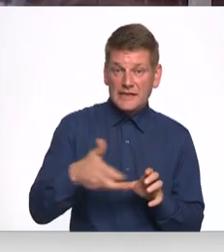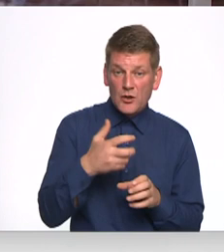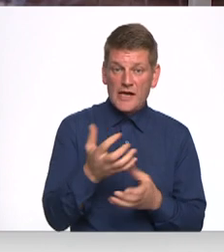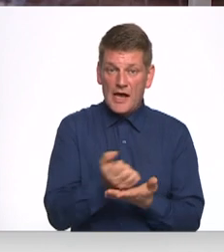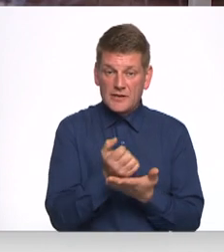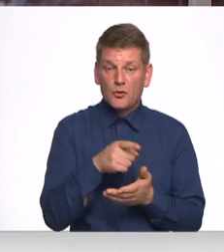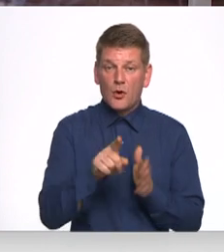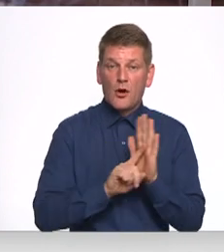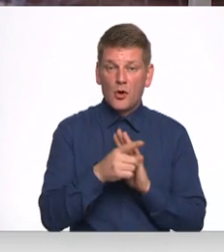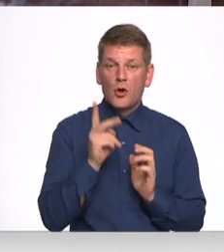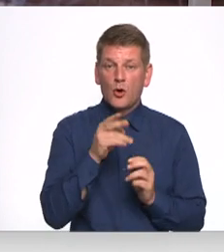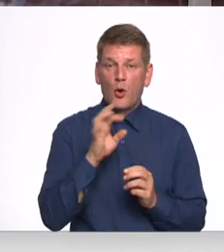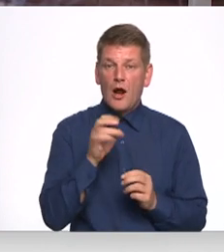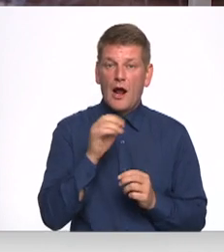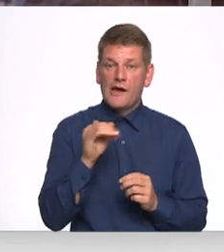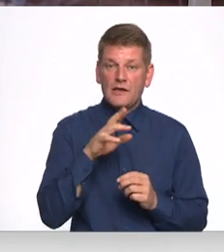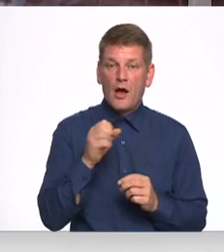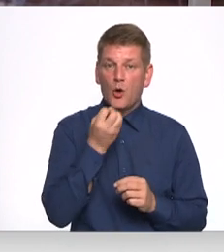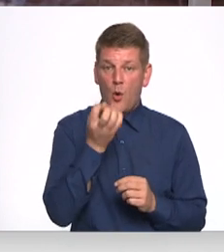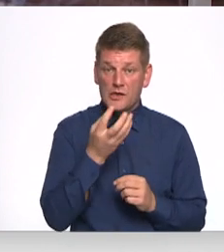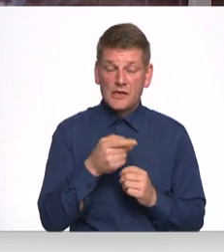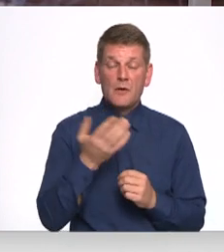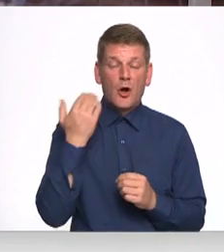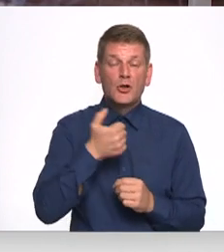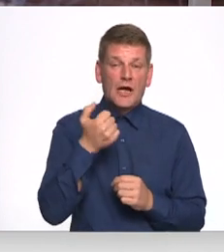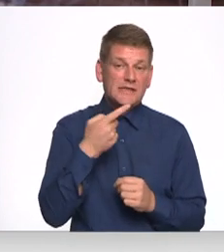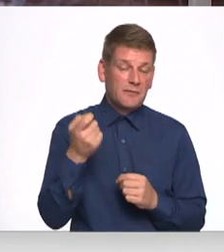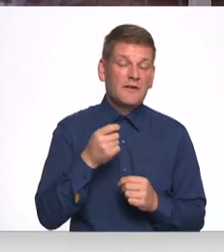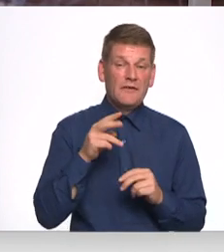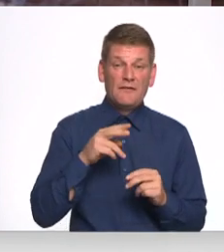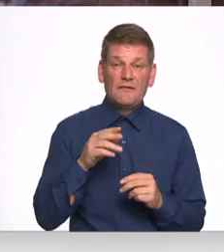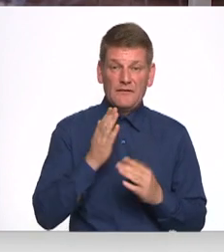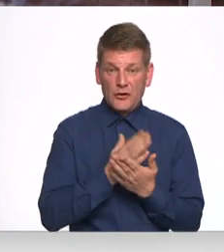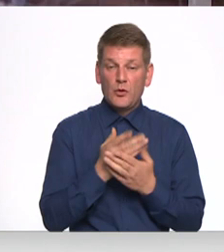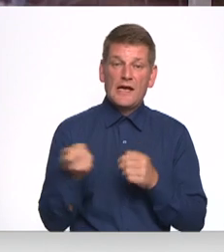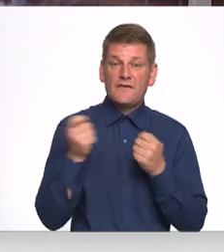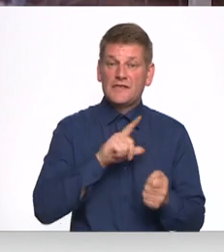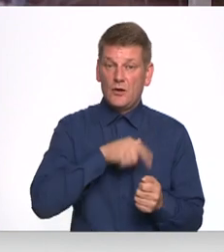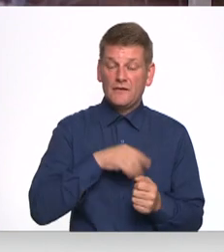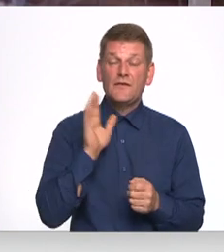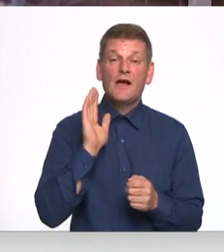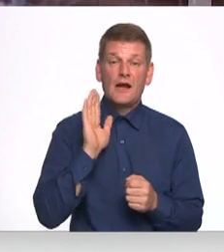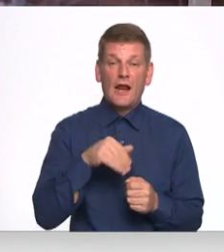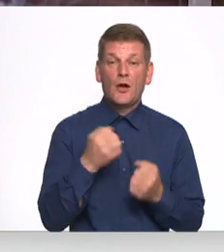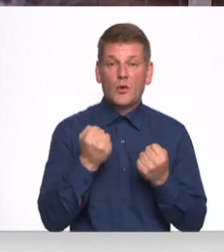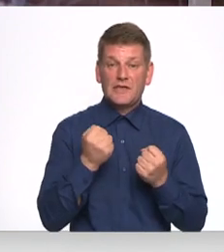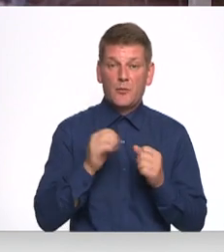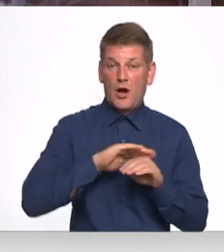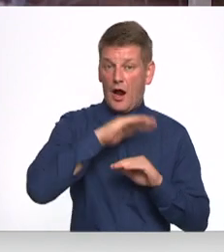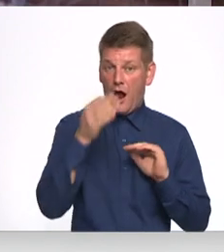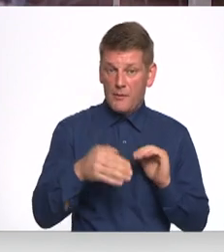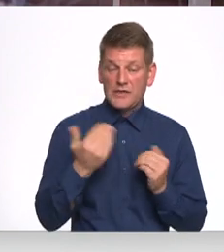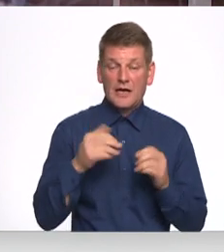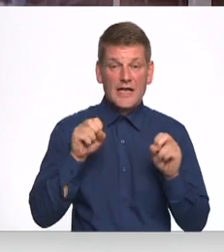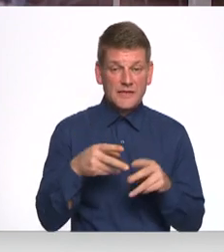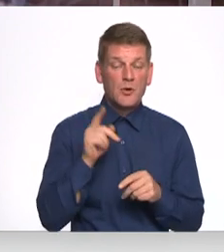tur augošā krokainā roze. Pagājušā gadsimta vidū krāšņā roze ievesta Latvijā, lai nostiprinātu kāpes. Taču tagad eksperti to